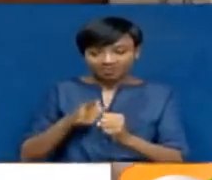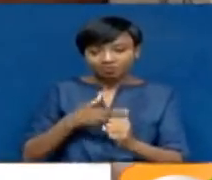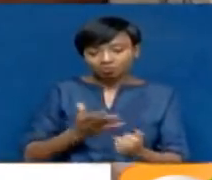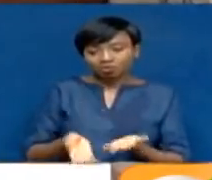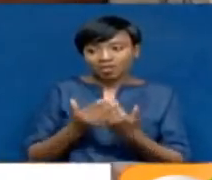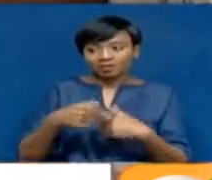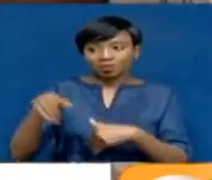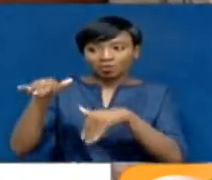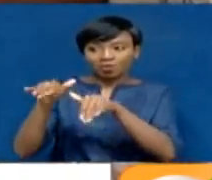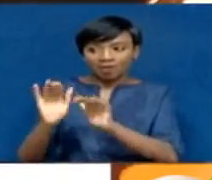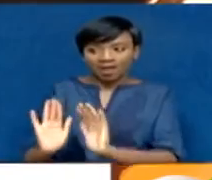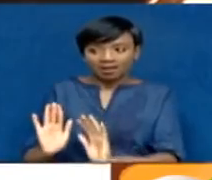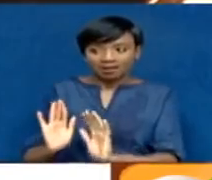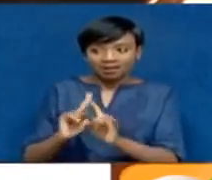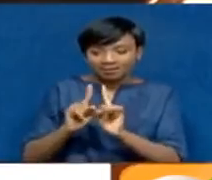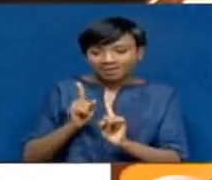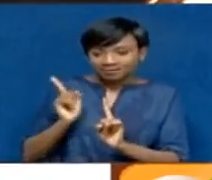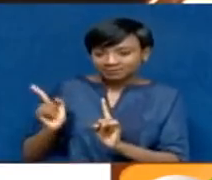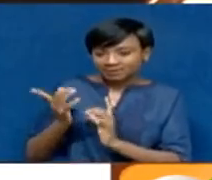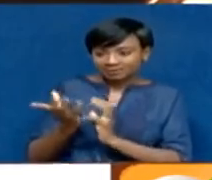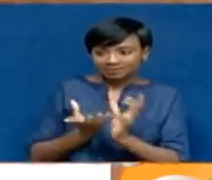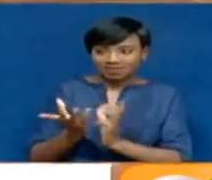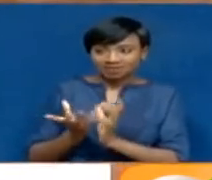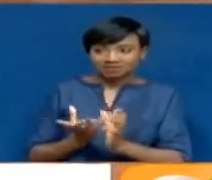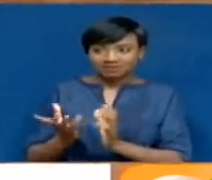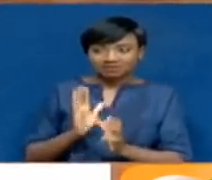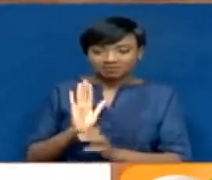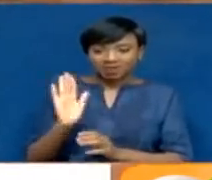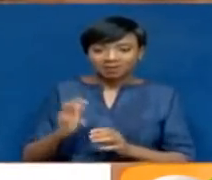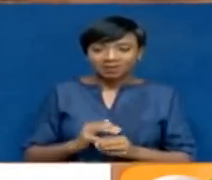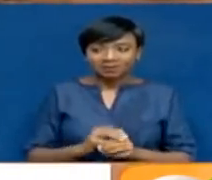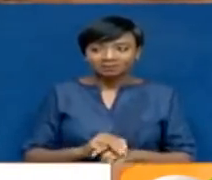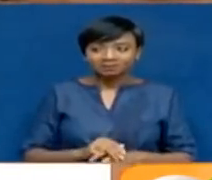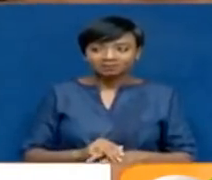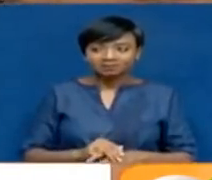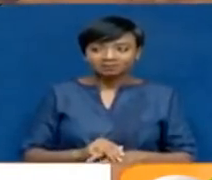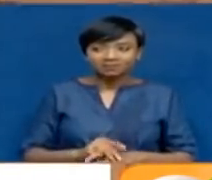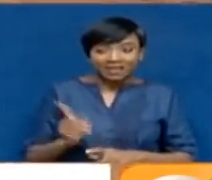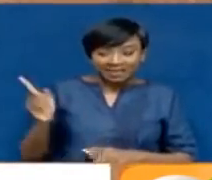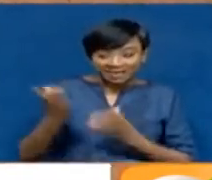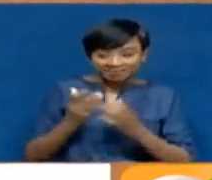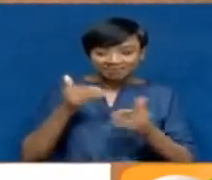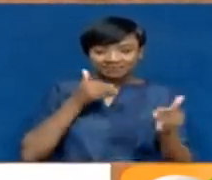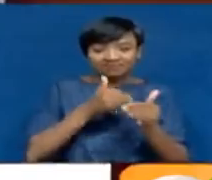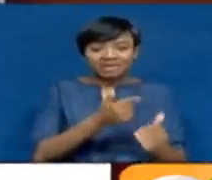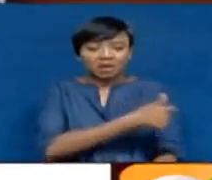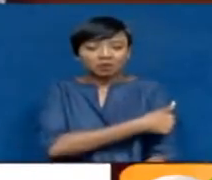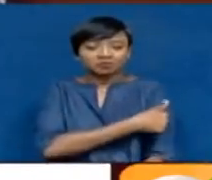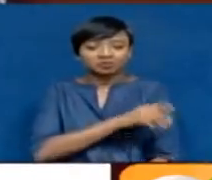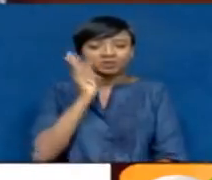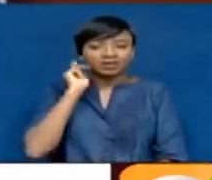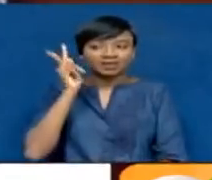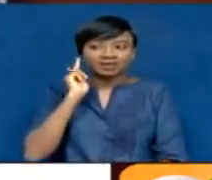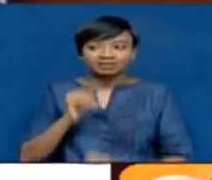mazishi. Katika karakana hii wanayomiliki mita chache tu kutoka makafani ya hospitali ya rufaa ya Kisii,